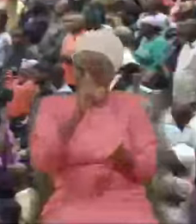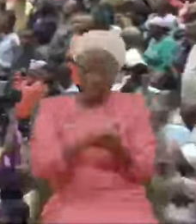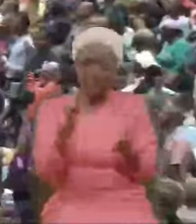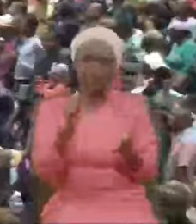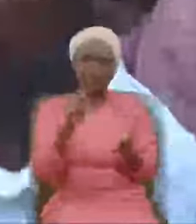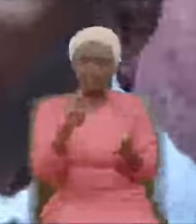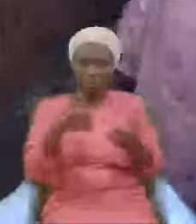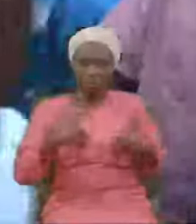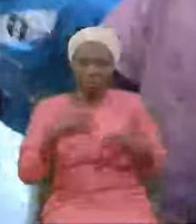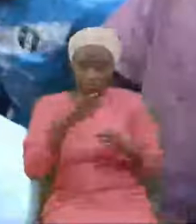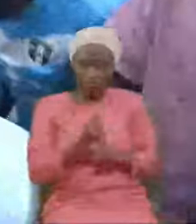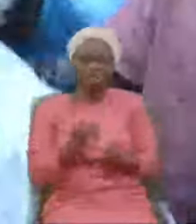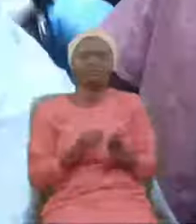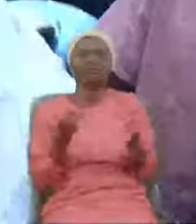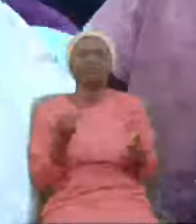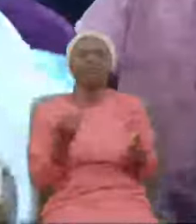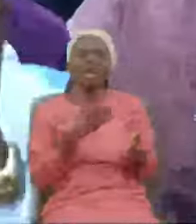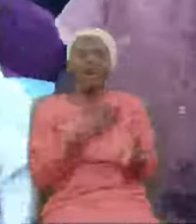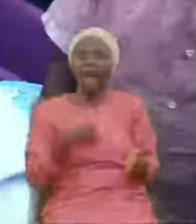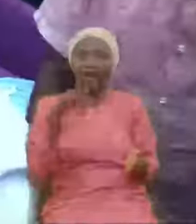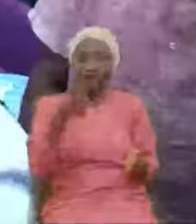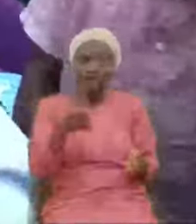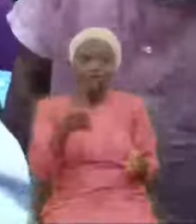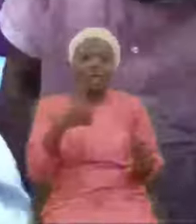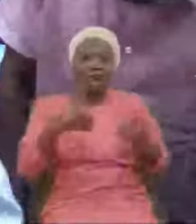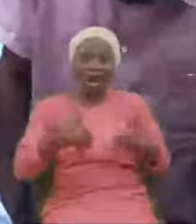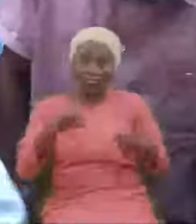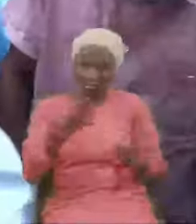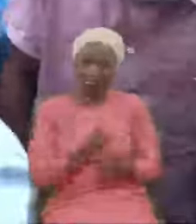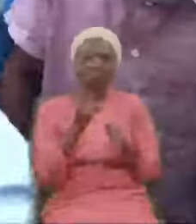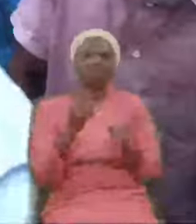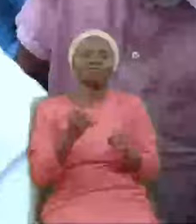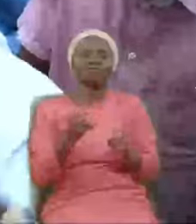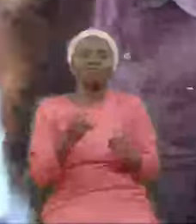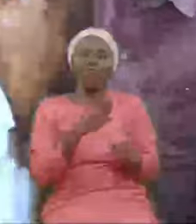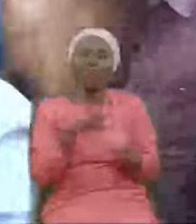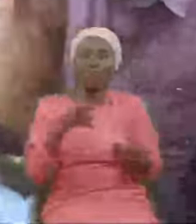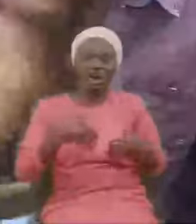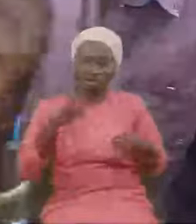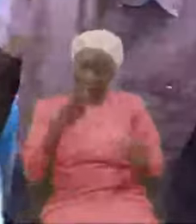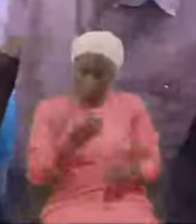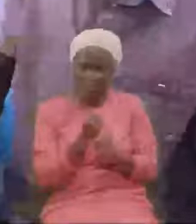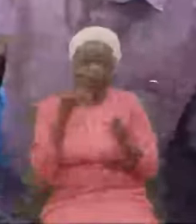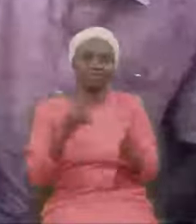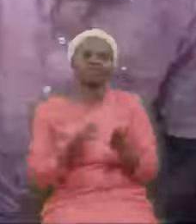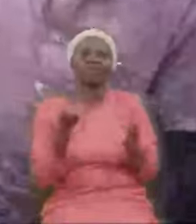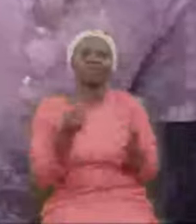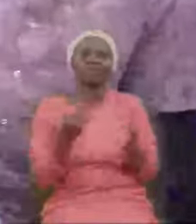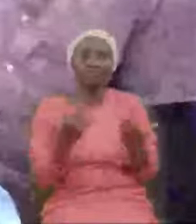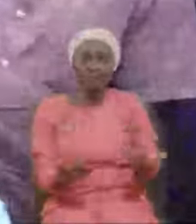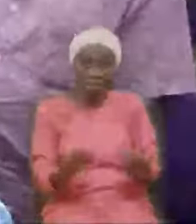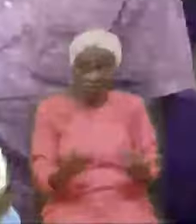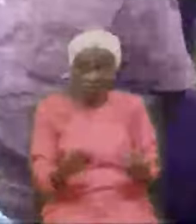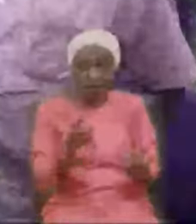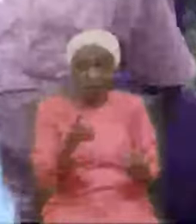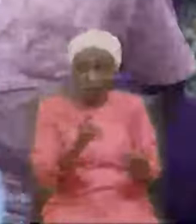et vous le verrez s'accomplir. Vous le verrez s'accomplir. Vous le verrez s'accomplir. Ouvrez la